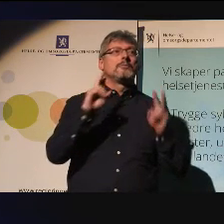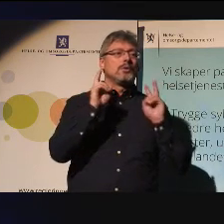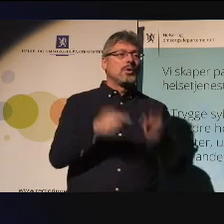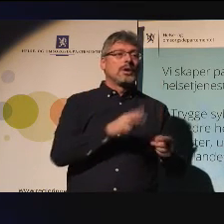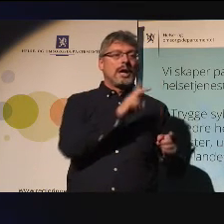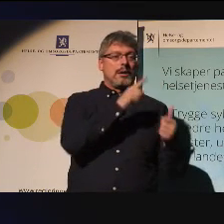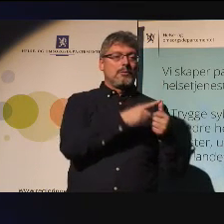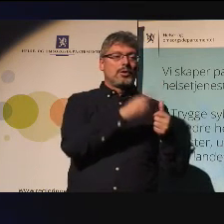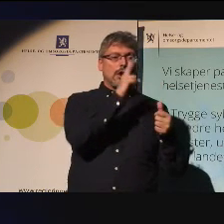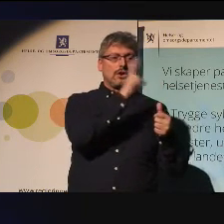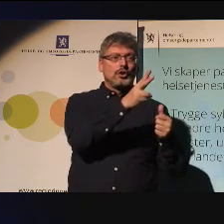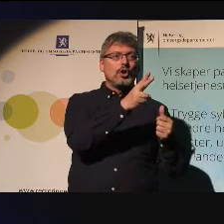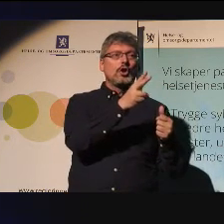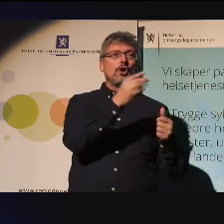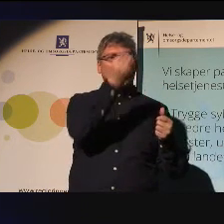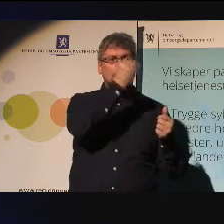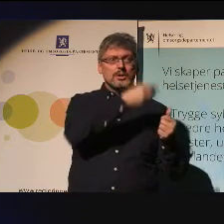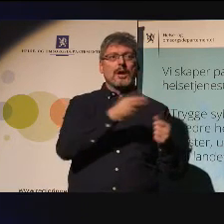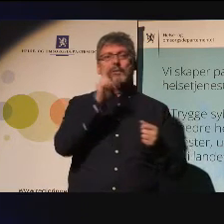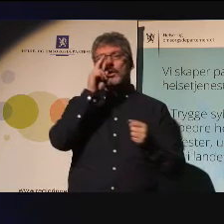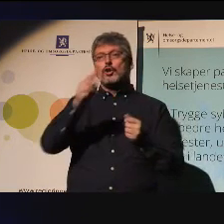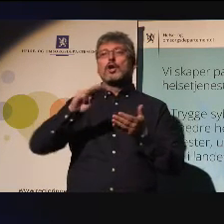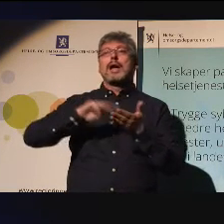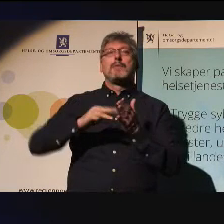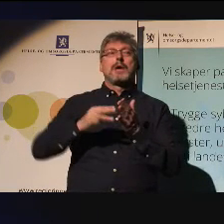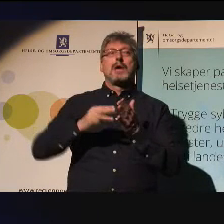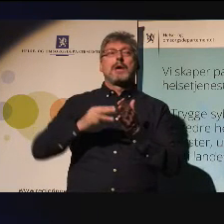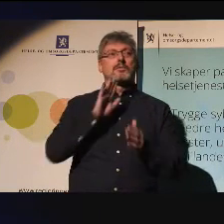kunnskap og nye metoder på arbeidsplassen sin.